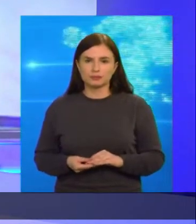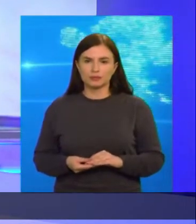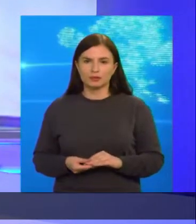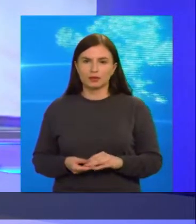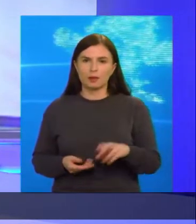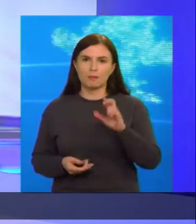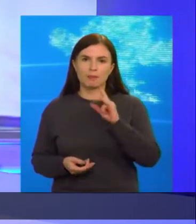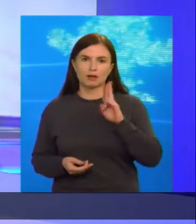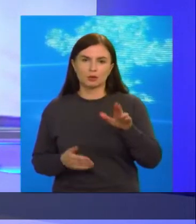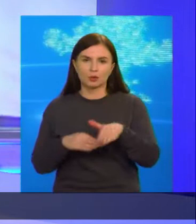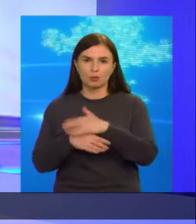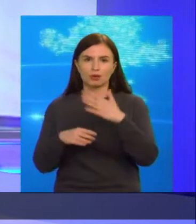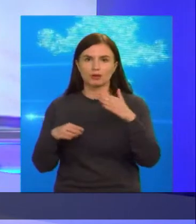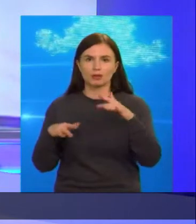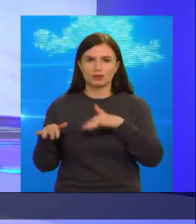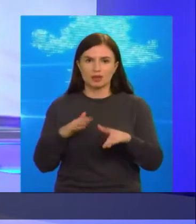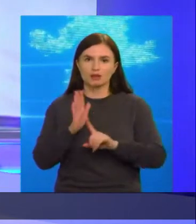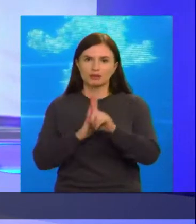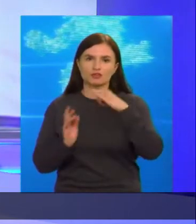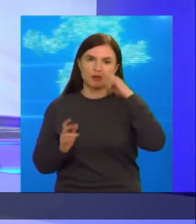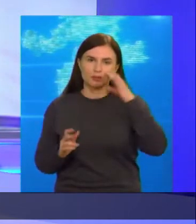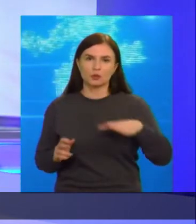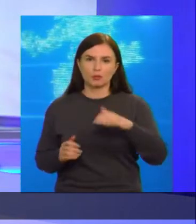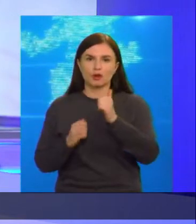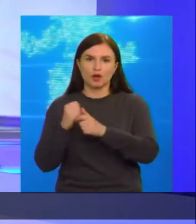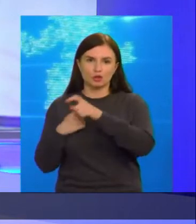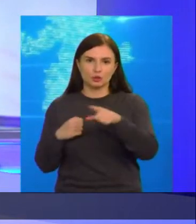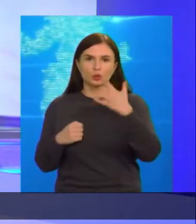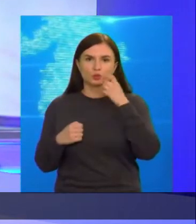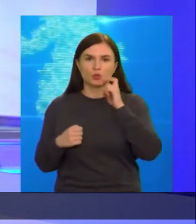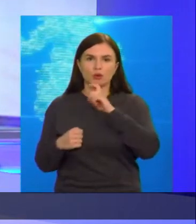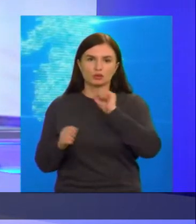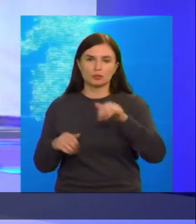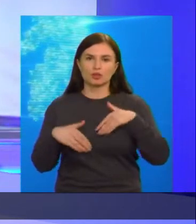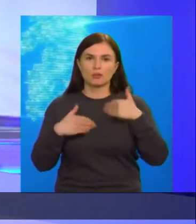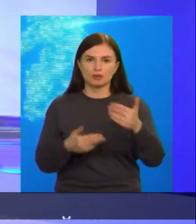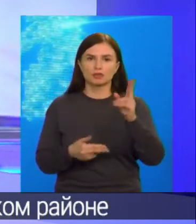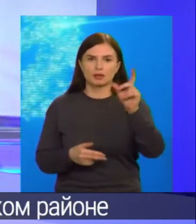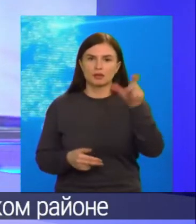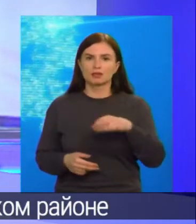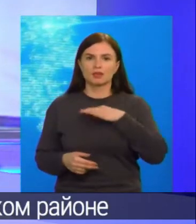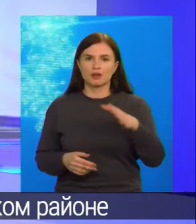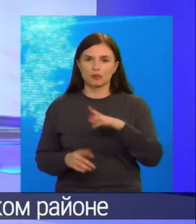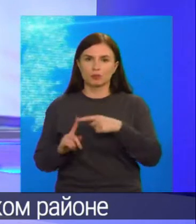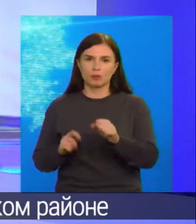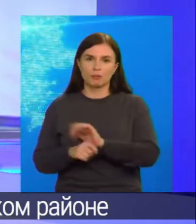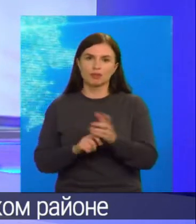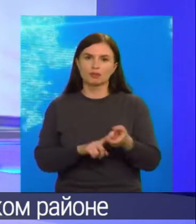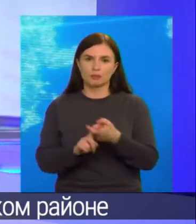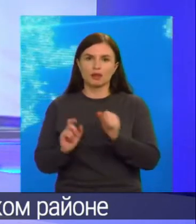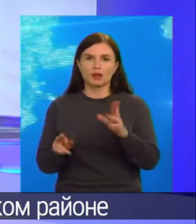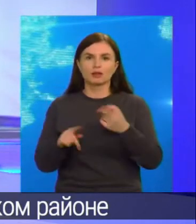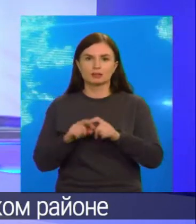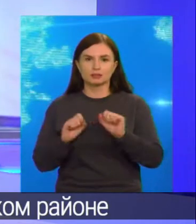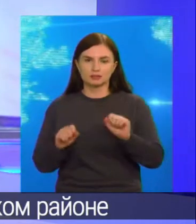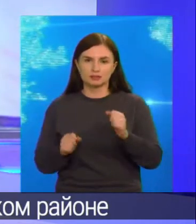Банк добрых дел заработал в Челябинской области. Теперь каждый южноуралец может обратиться за помощью к неравнодушным в период пандемии. Как это сделать? Все